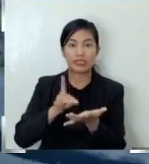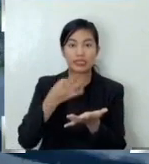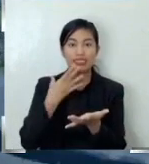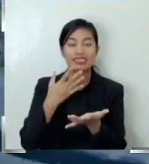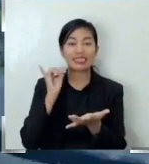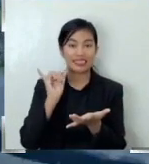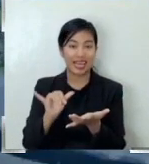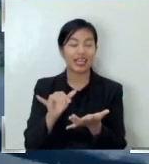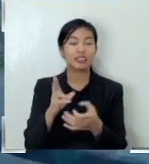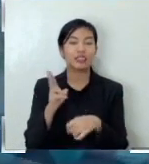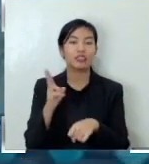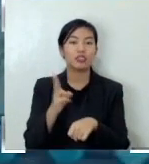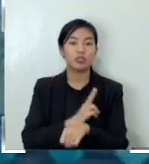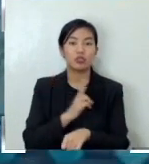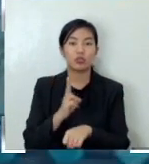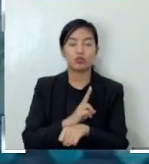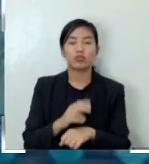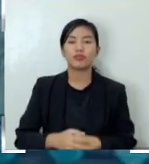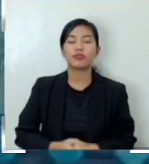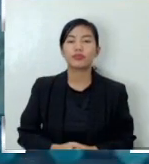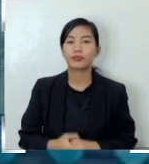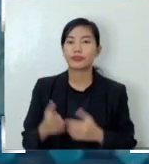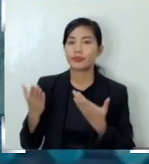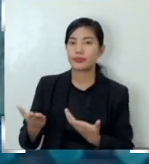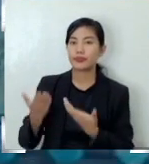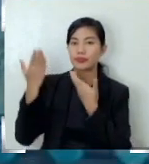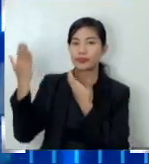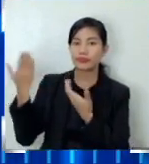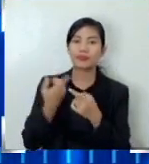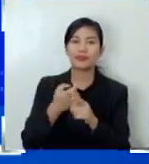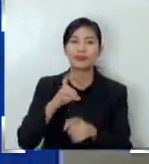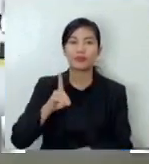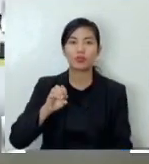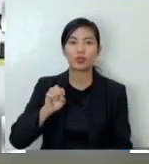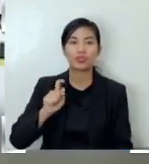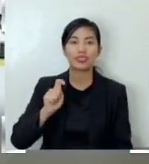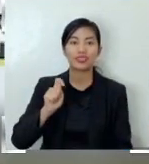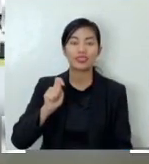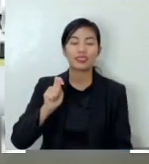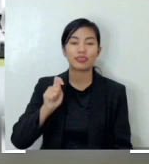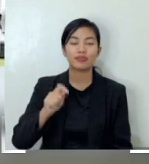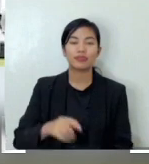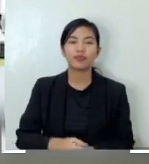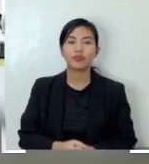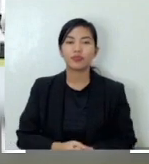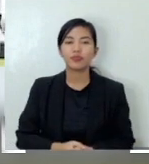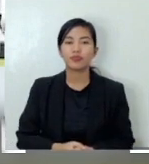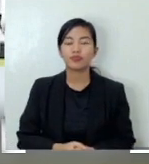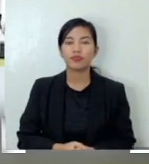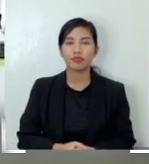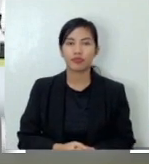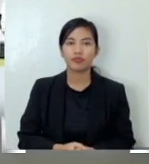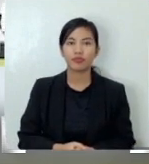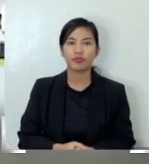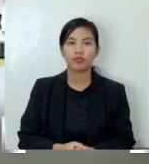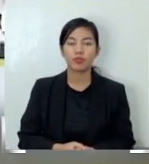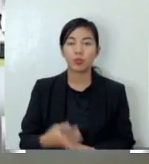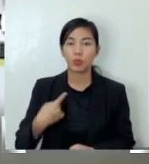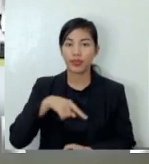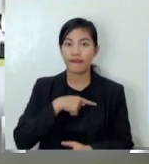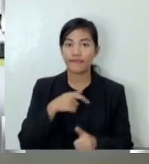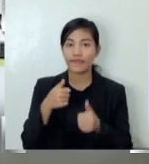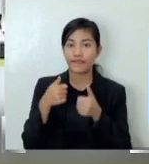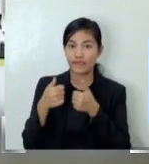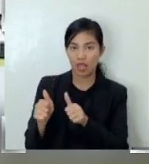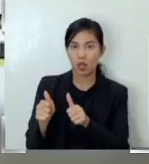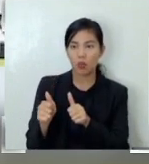capsules inirekomenda ngayon ng DOST-FNRI. Sundin na lang po natin yung dosage noon kasi